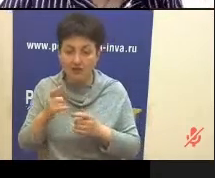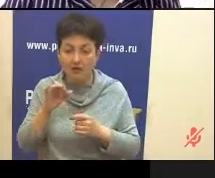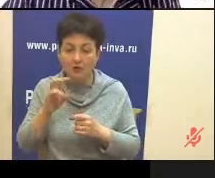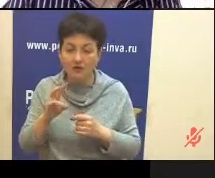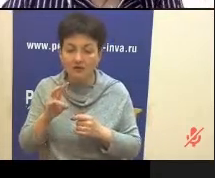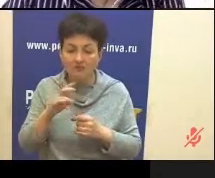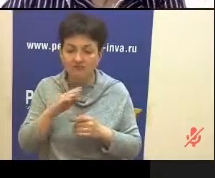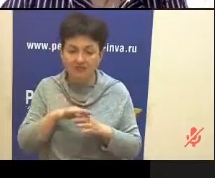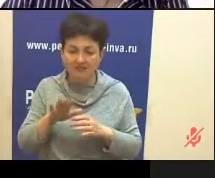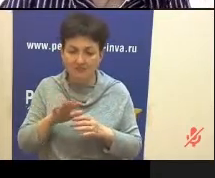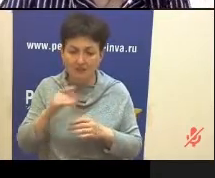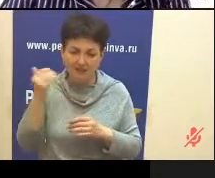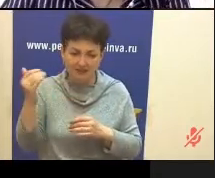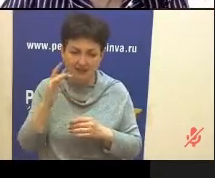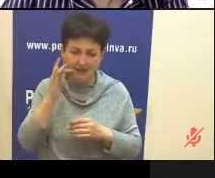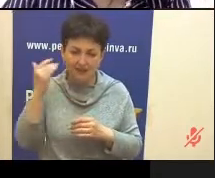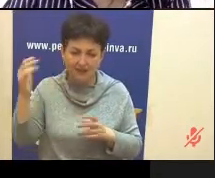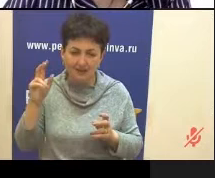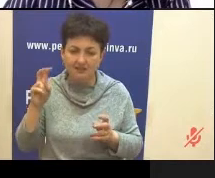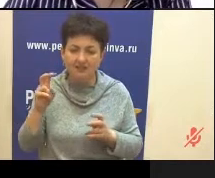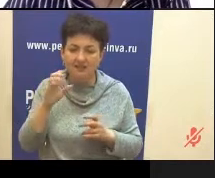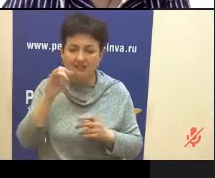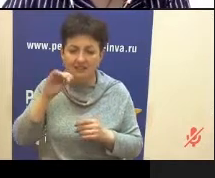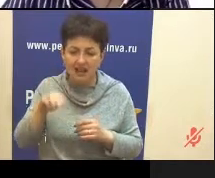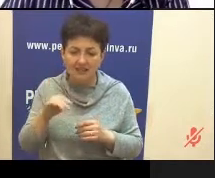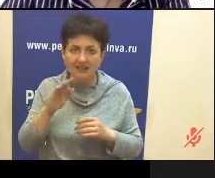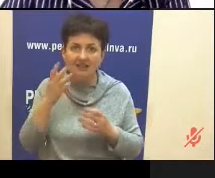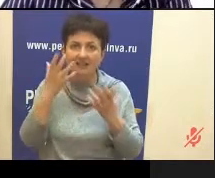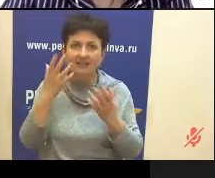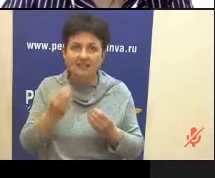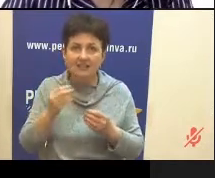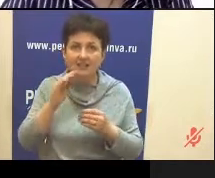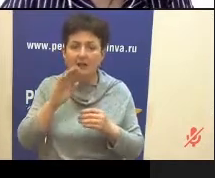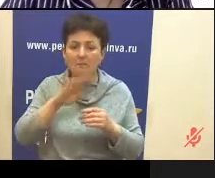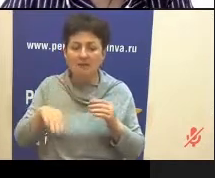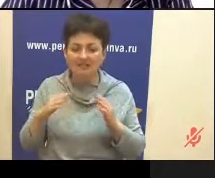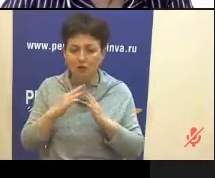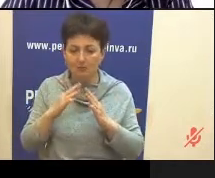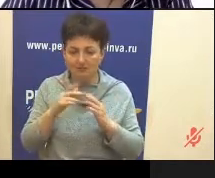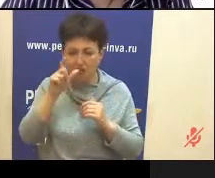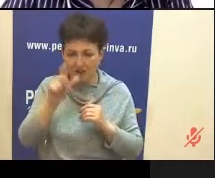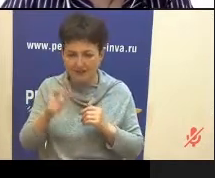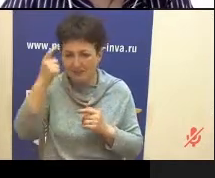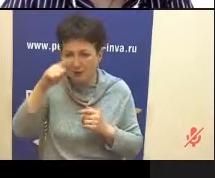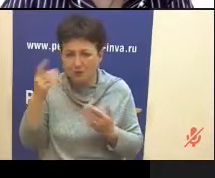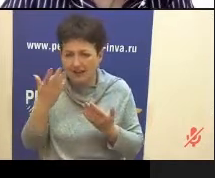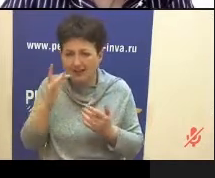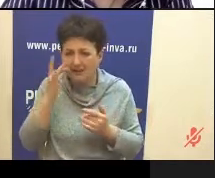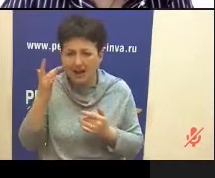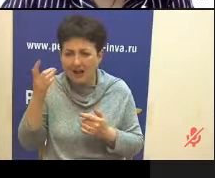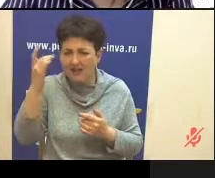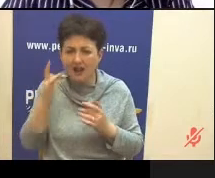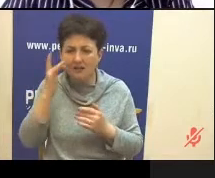да и международный он на самом деле не вполне, он американский. И сайт Дня бездомного человека,